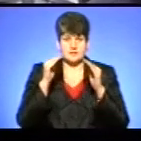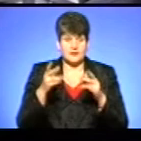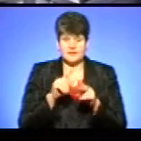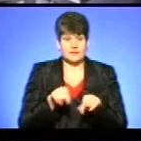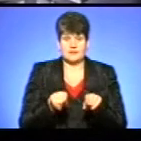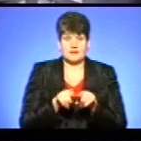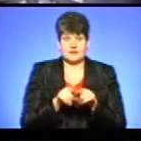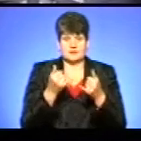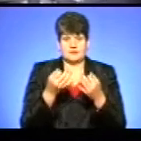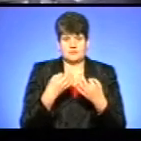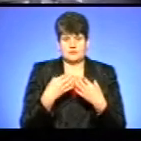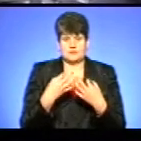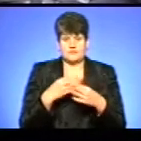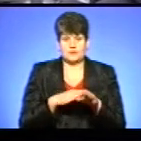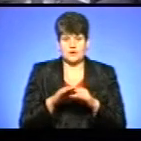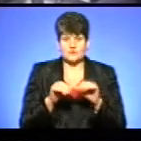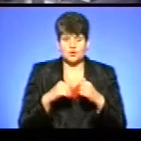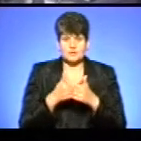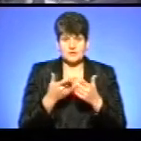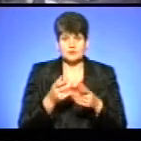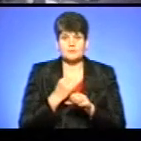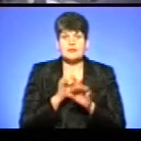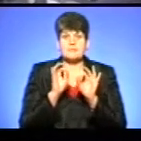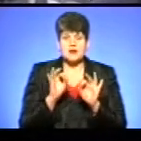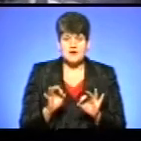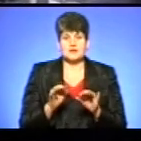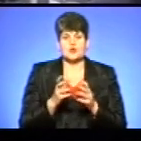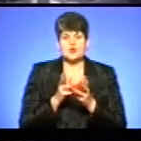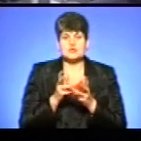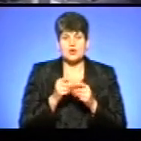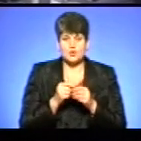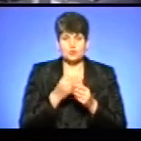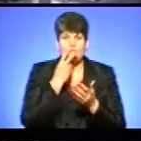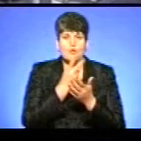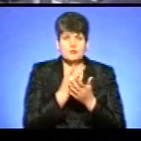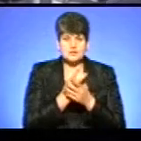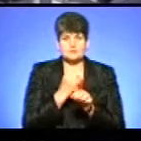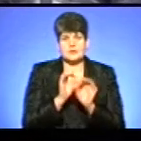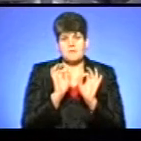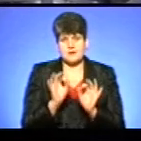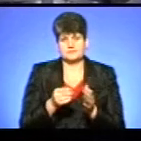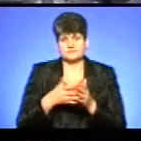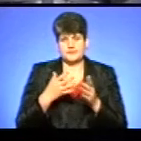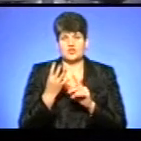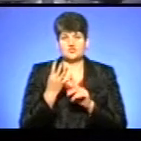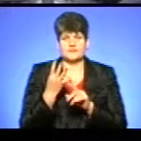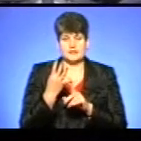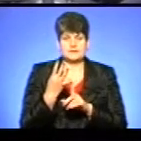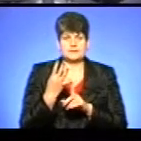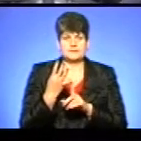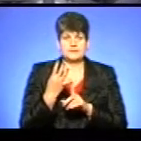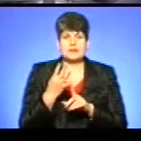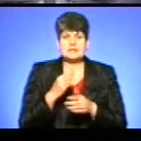зараз говорить виконавчий комітет. Зробити правильний розрахунок публічний і вивести правильний тариф. Четверте.